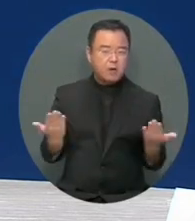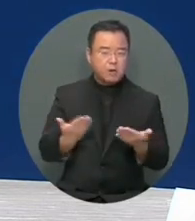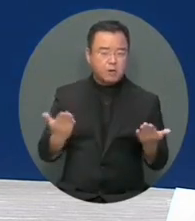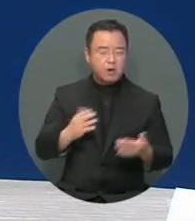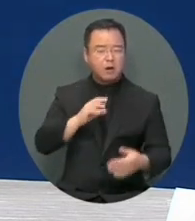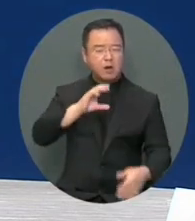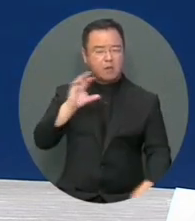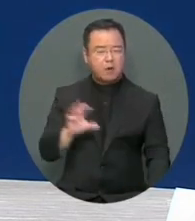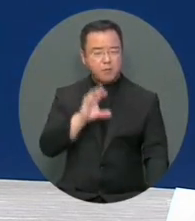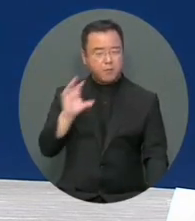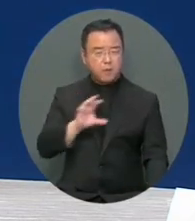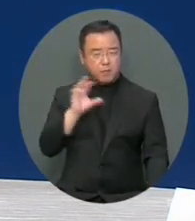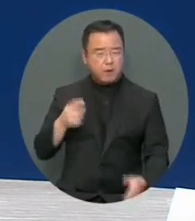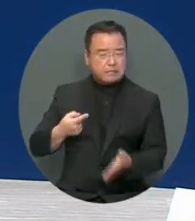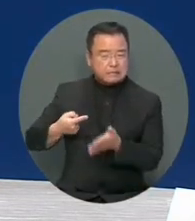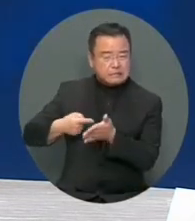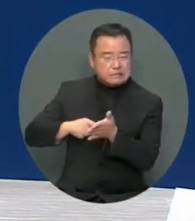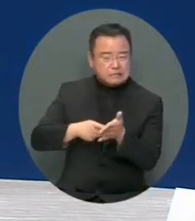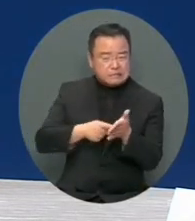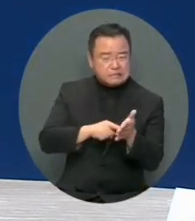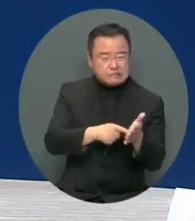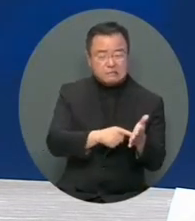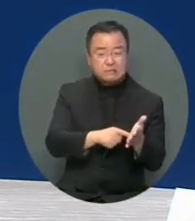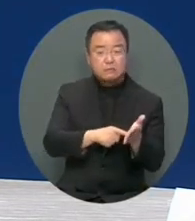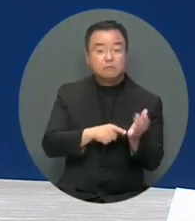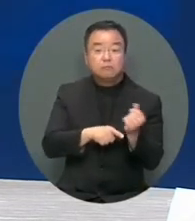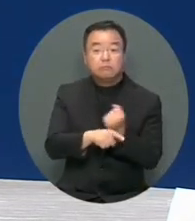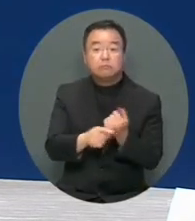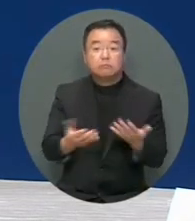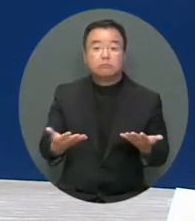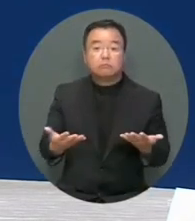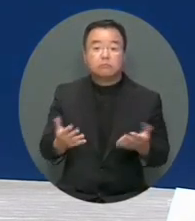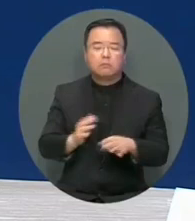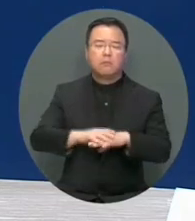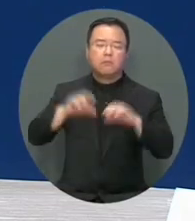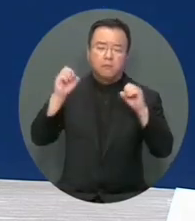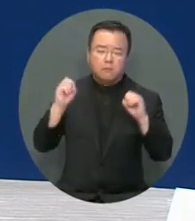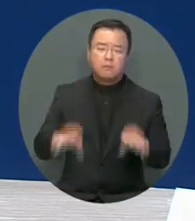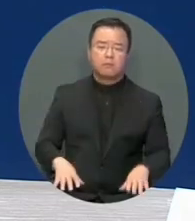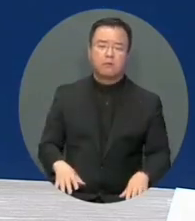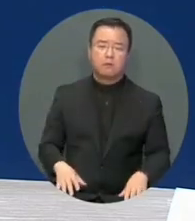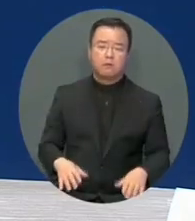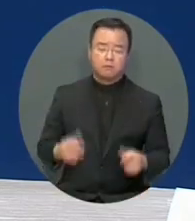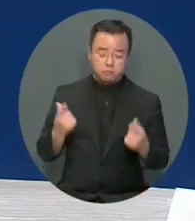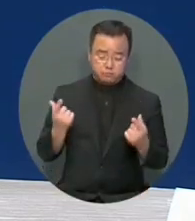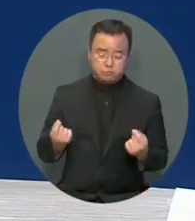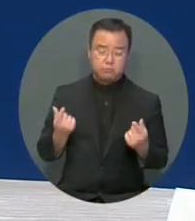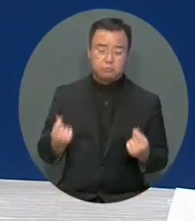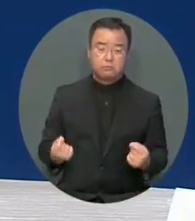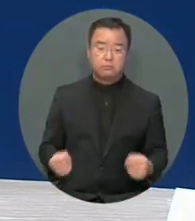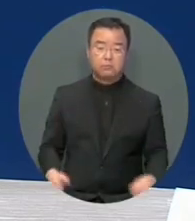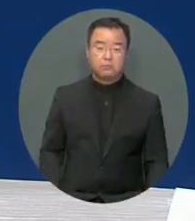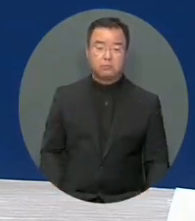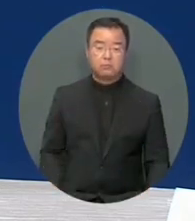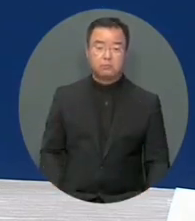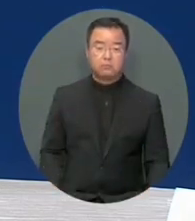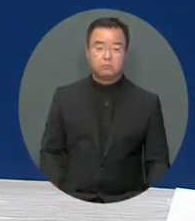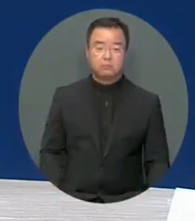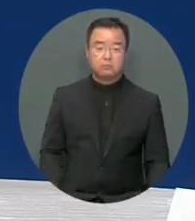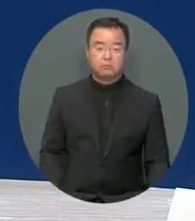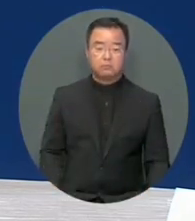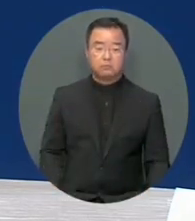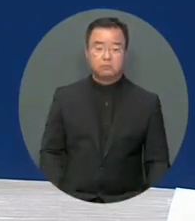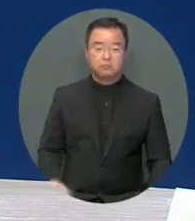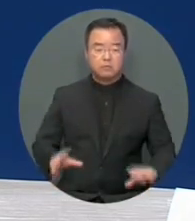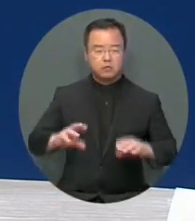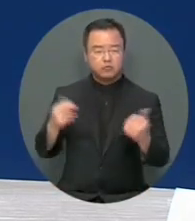강행한다. 그러면 그게 무슨 의미가 있느냐? 허공에다 대고 주먹질하는 것 외에는 무슨 의미가 있느냐? 이거